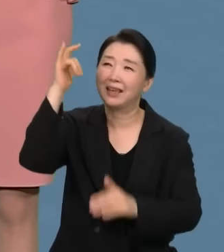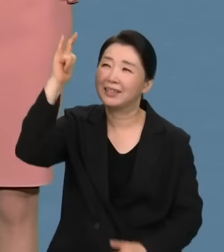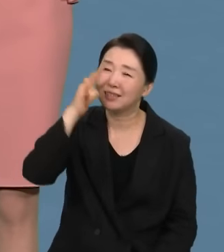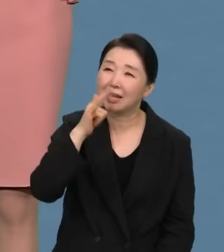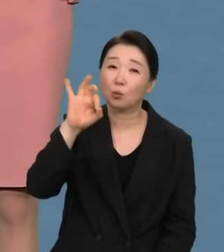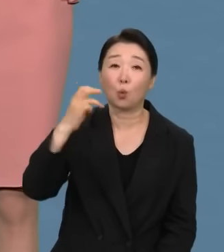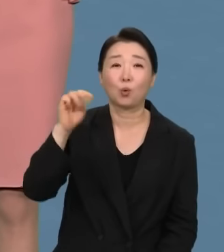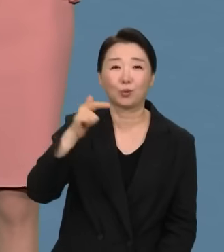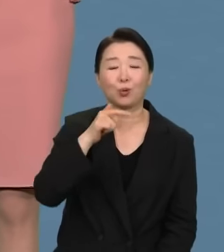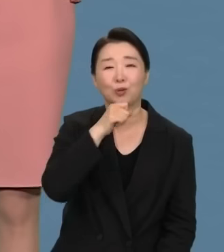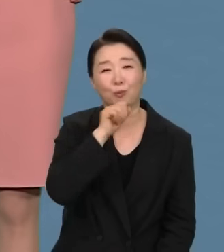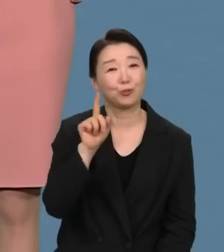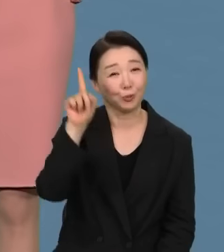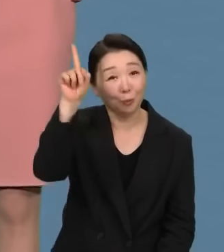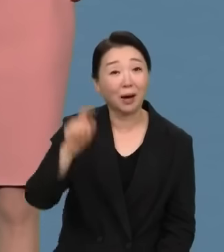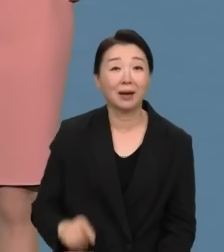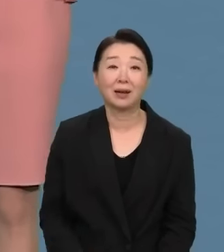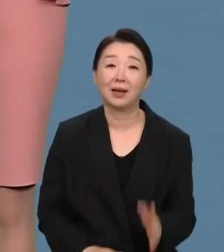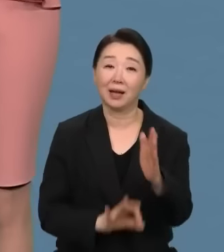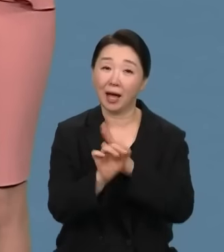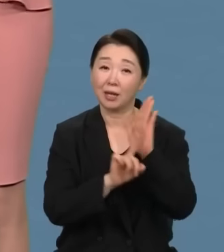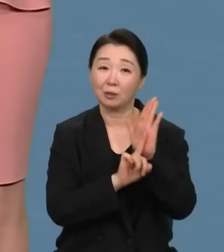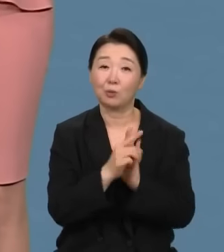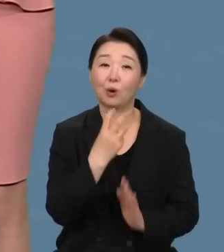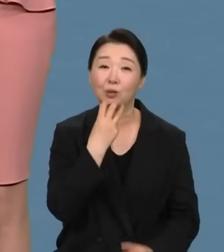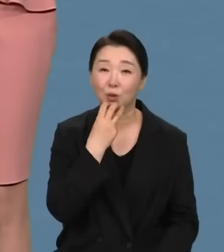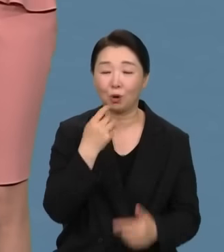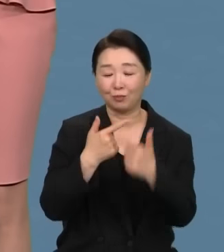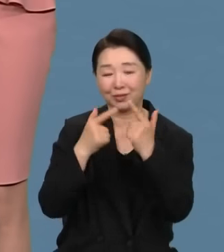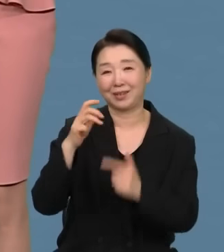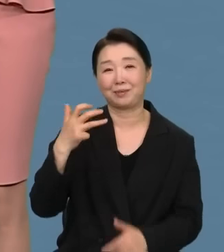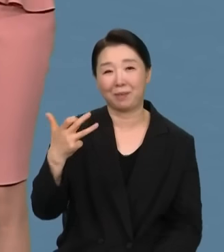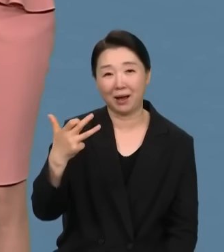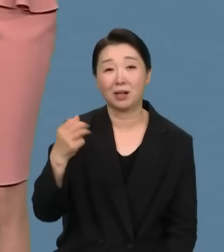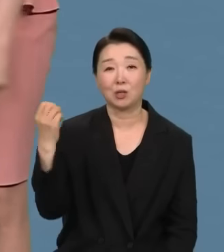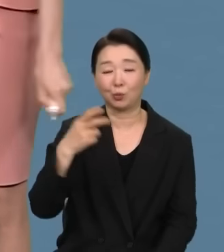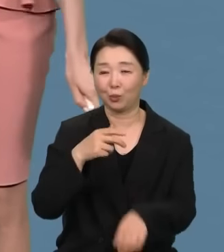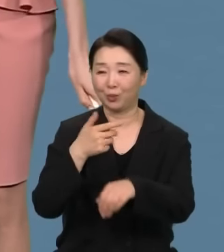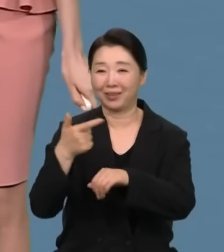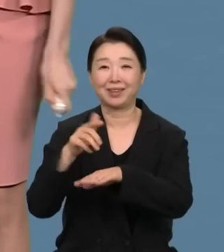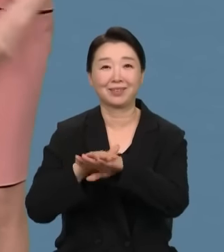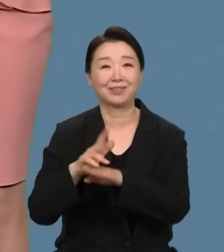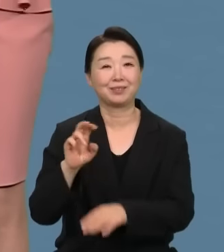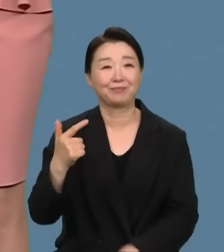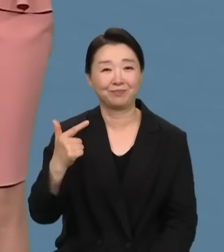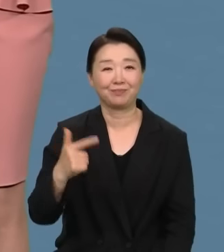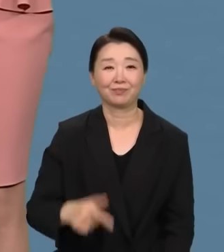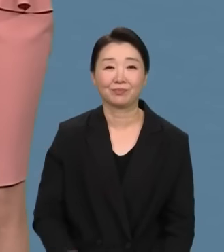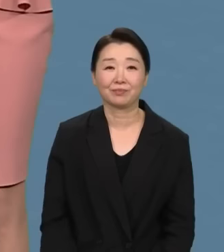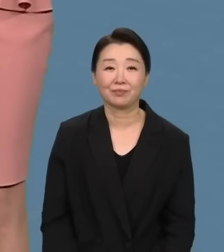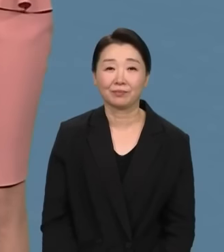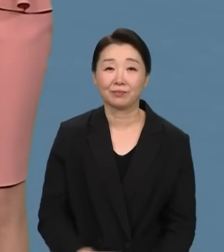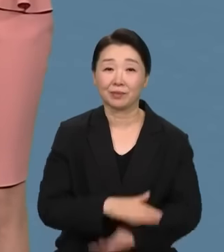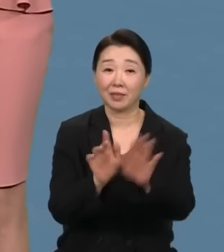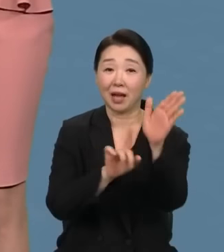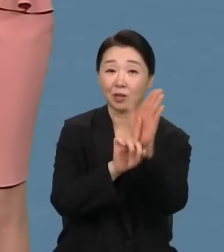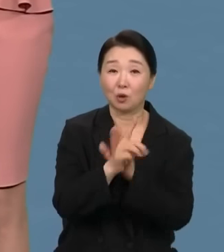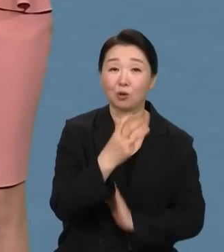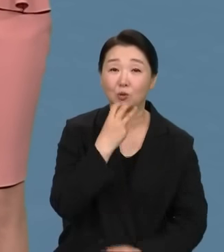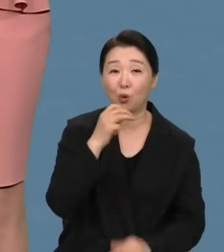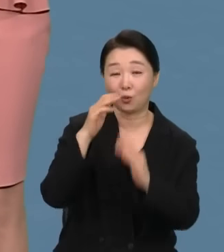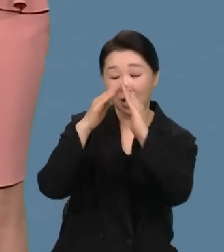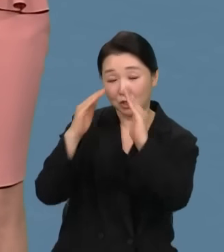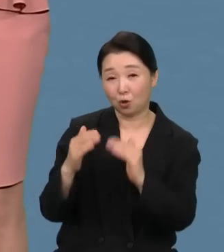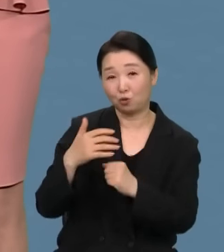오존 농도가 높겠습니다. 아침 기온은 서울과 부산 18도, 대전 16도로 시작하겠습니다. 낮 기온은